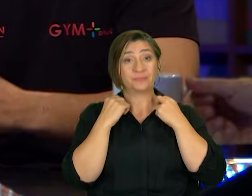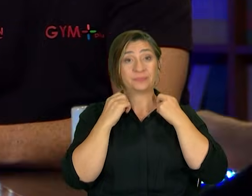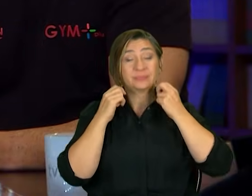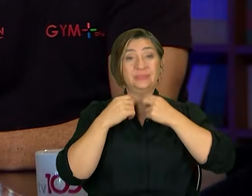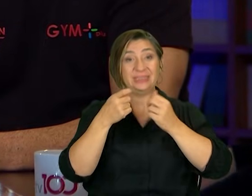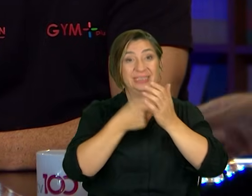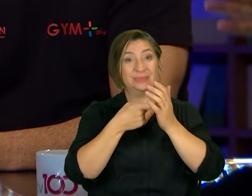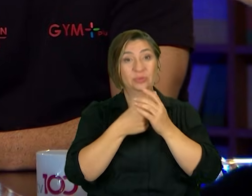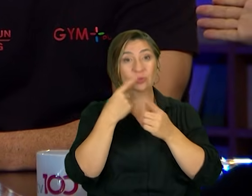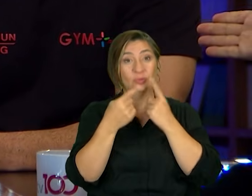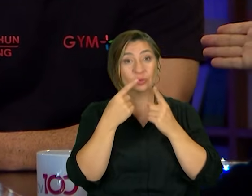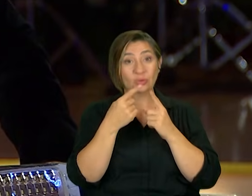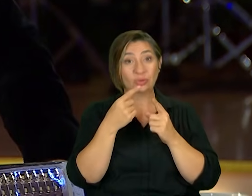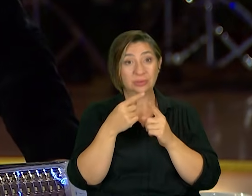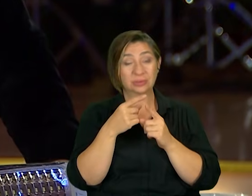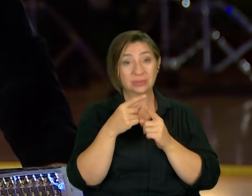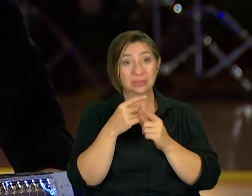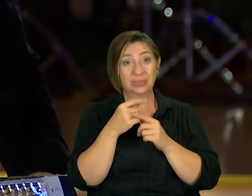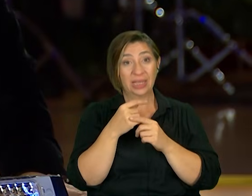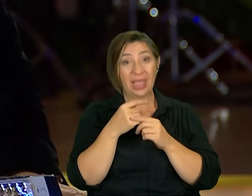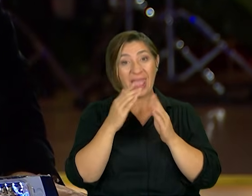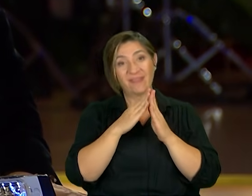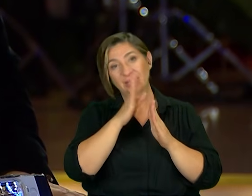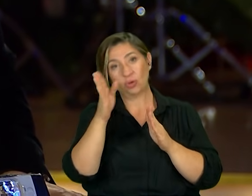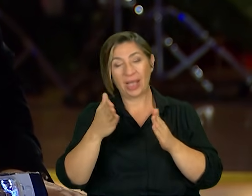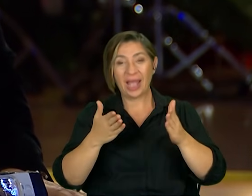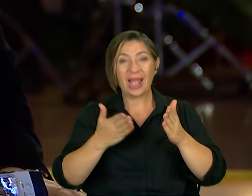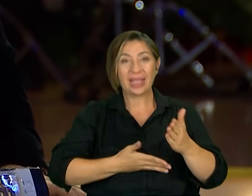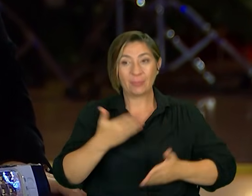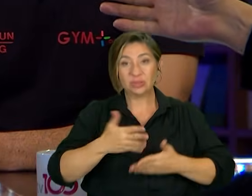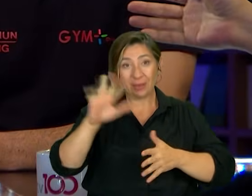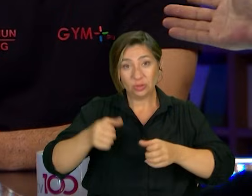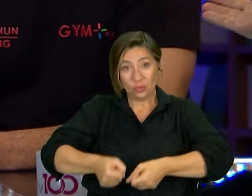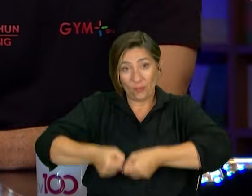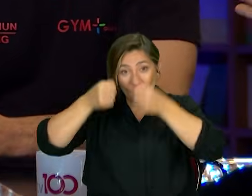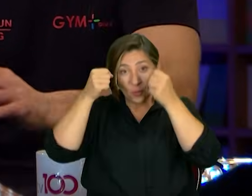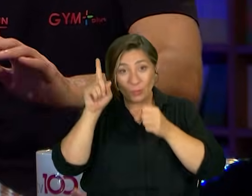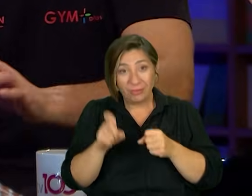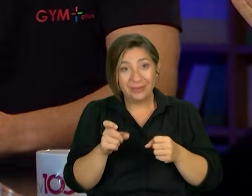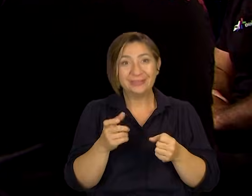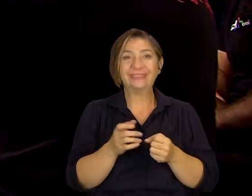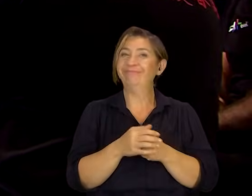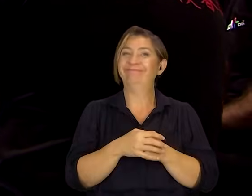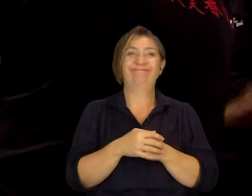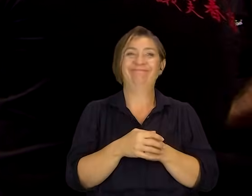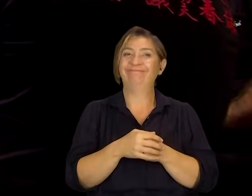demin isminden bahsettiğim. Peki bunu öğrendiği için mesela eve dönüyor, kapıcıdan itibaren herkesi dövüyor. Yok, normal yaşıyor değil mi?